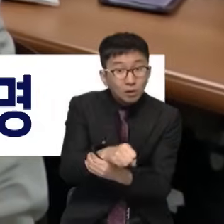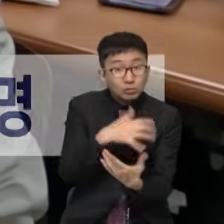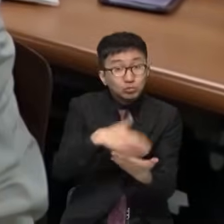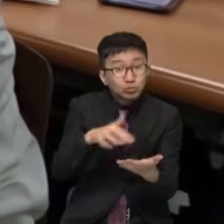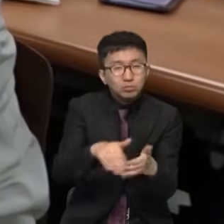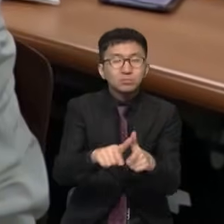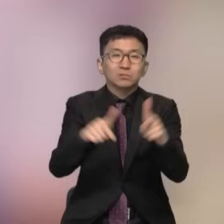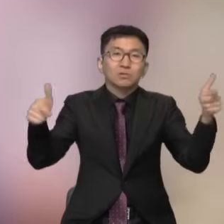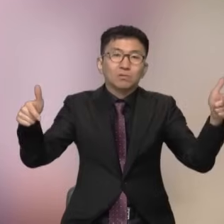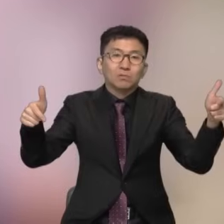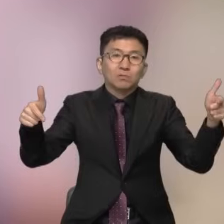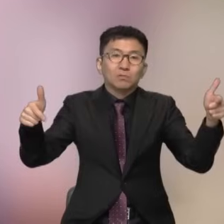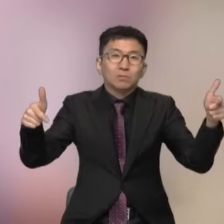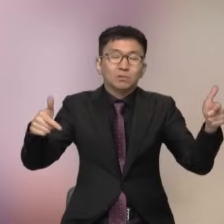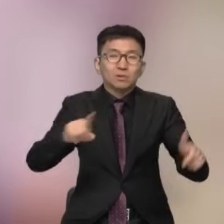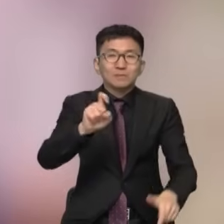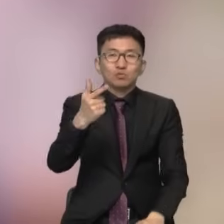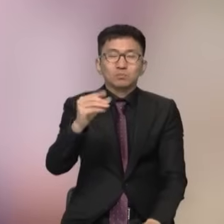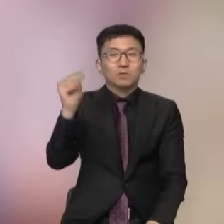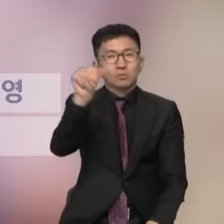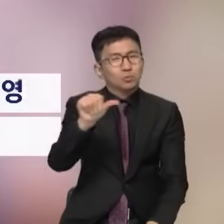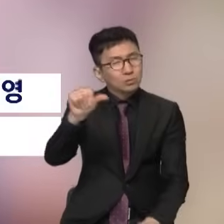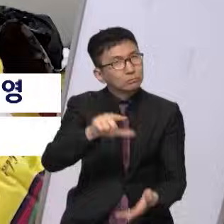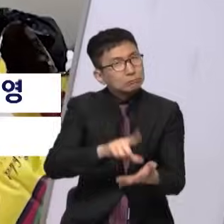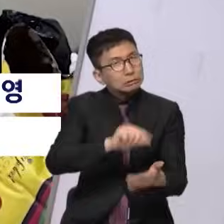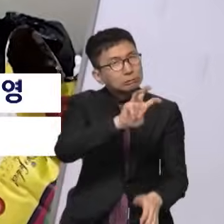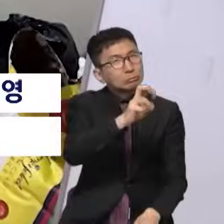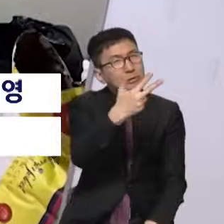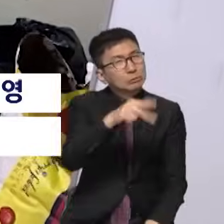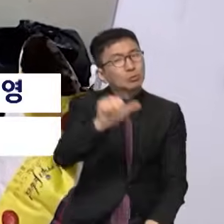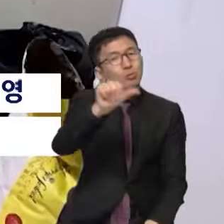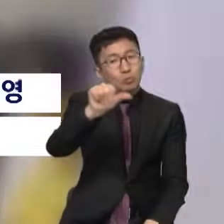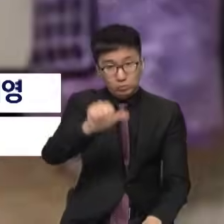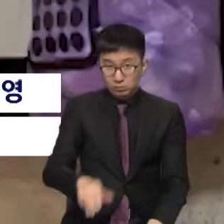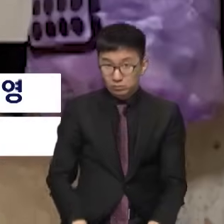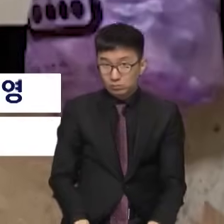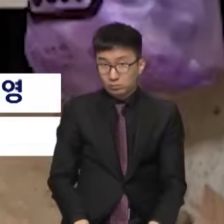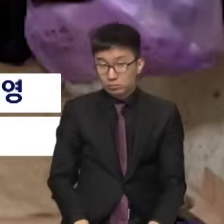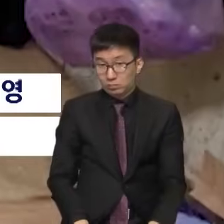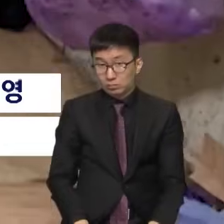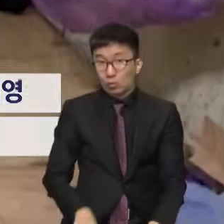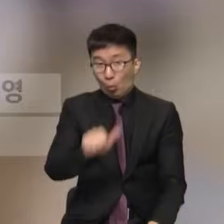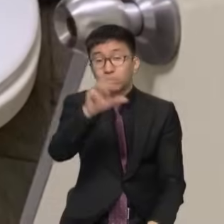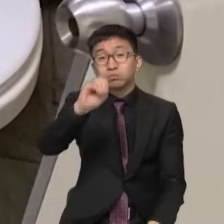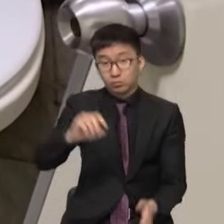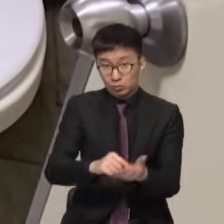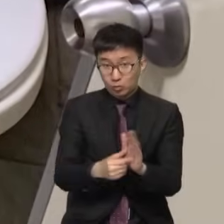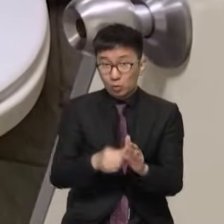명. 공공기관들이 더 많아질 민원을 상담하고 효과적으로 해결할 수